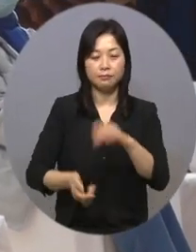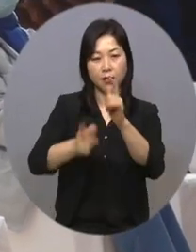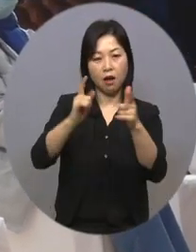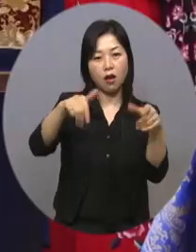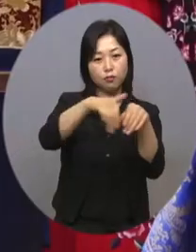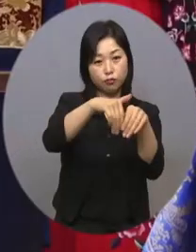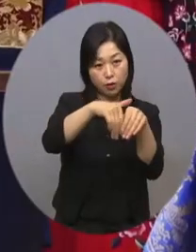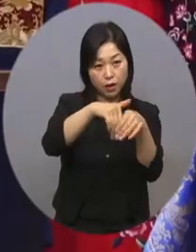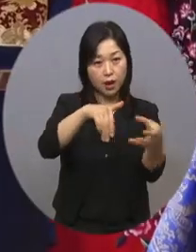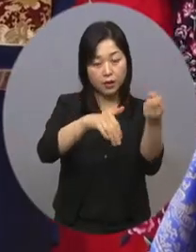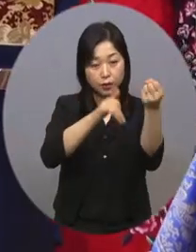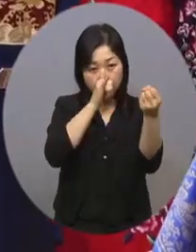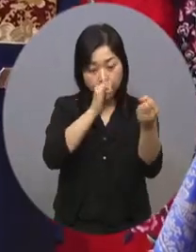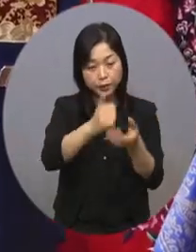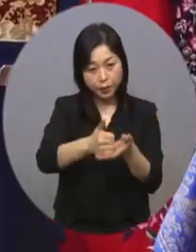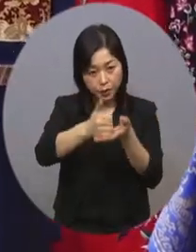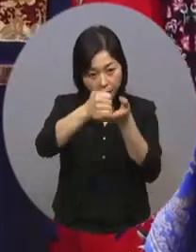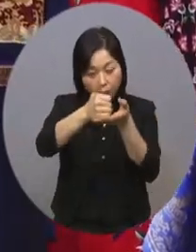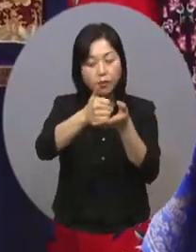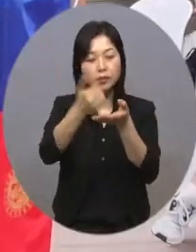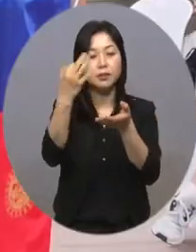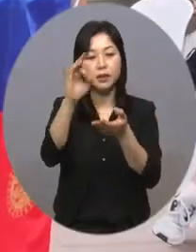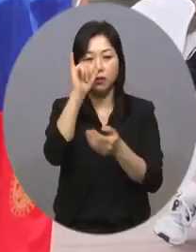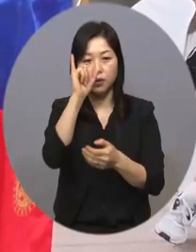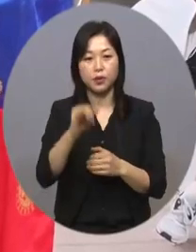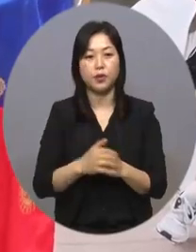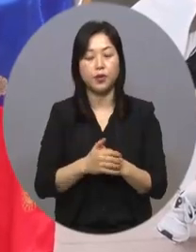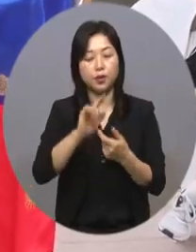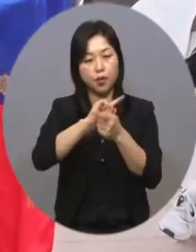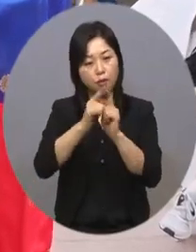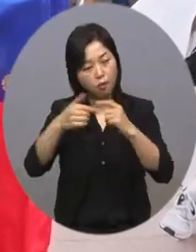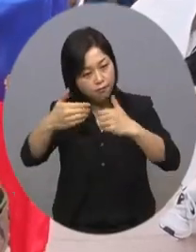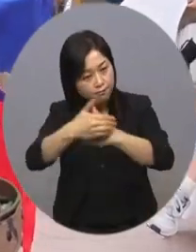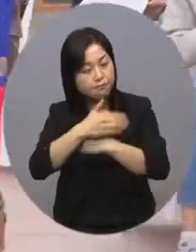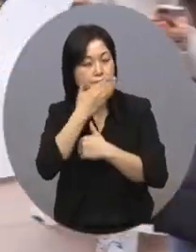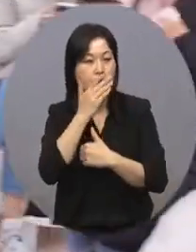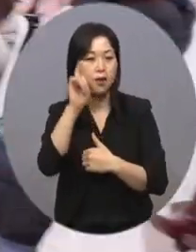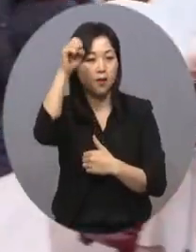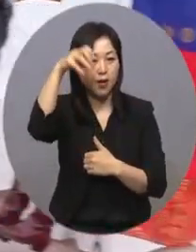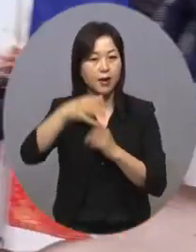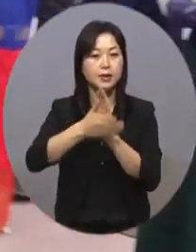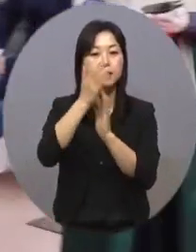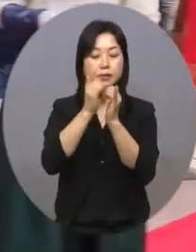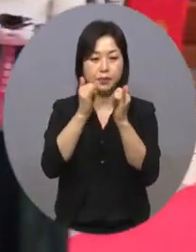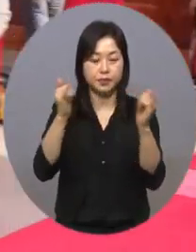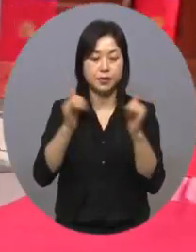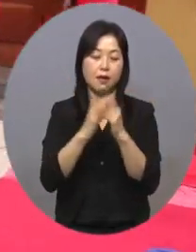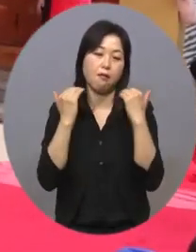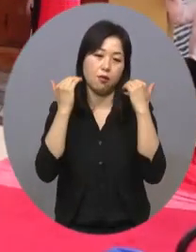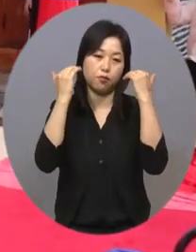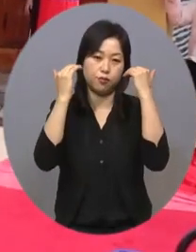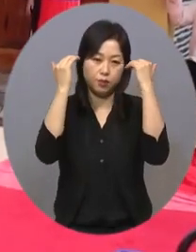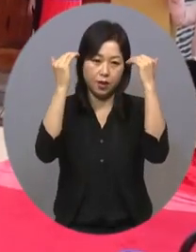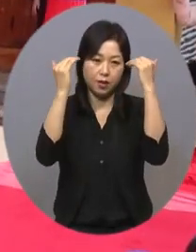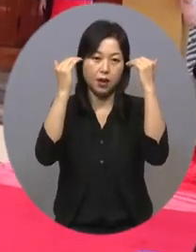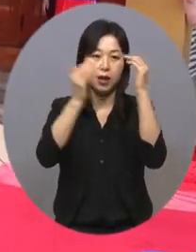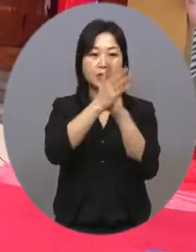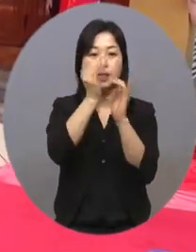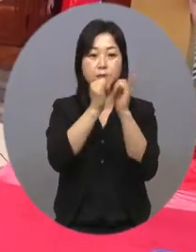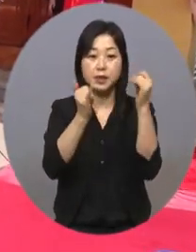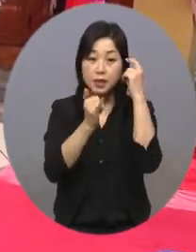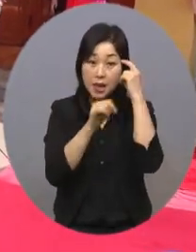문화의 다양성과 존엄성을 인정하고 포용할 줄 아는 고향 시민들의 성숙된